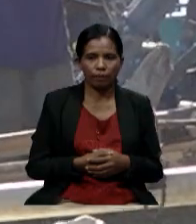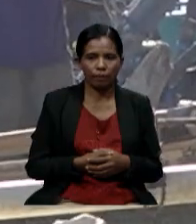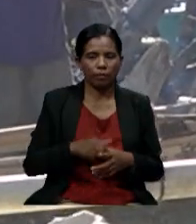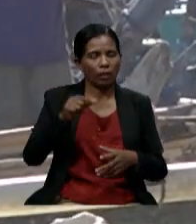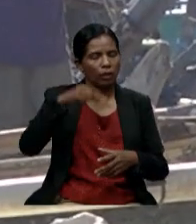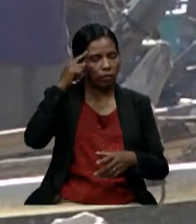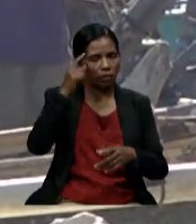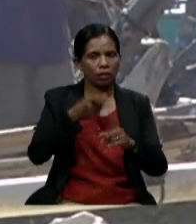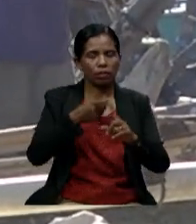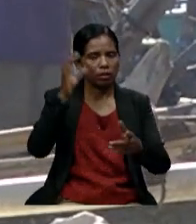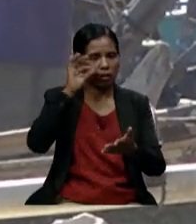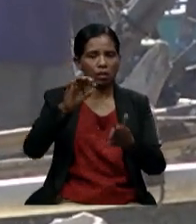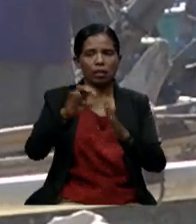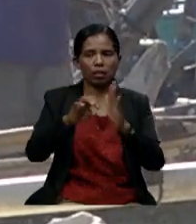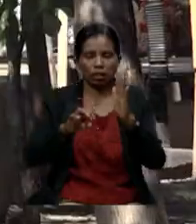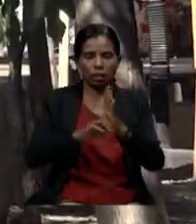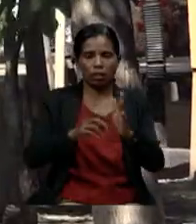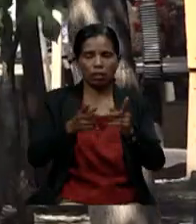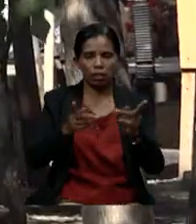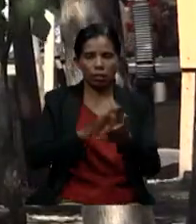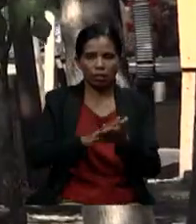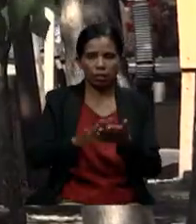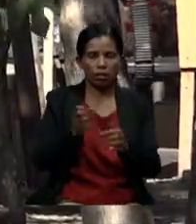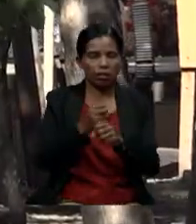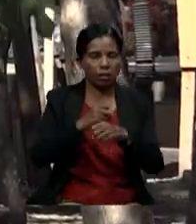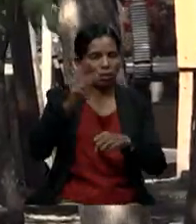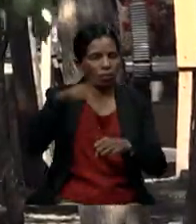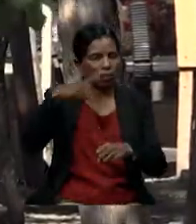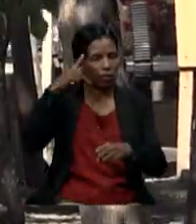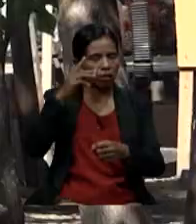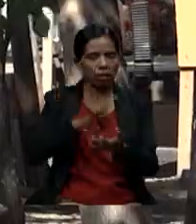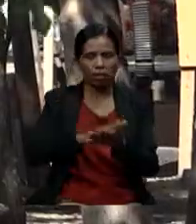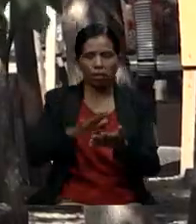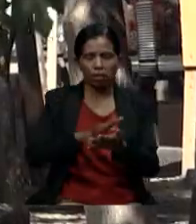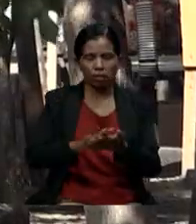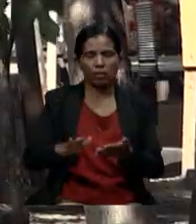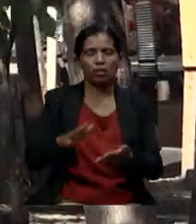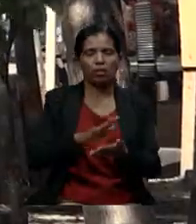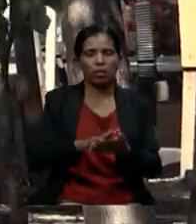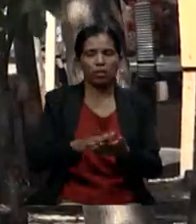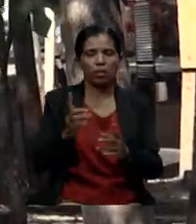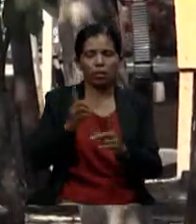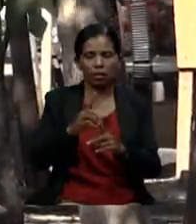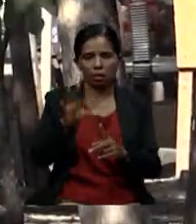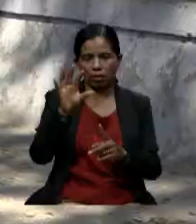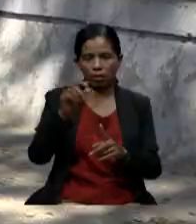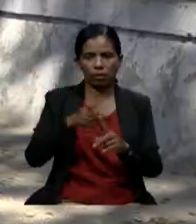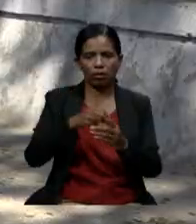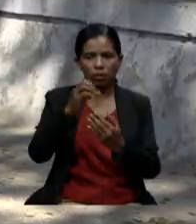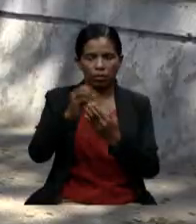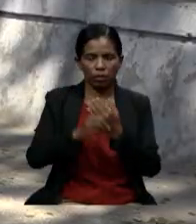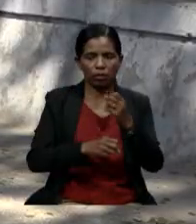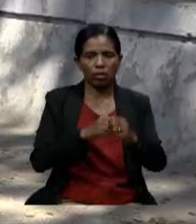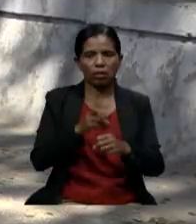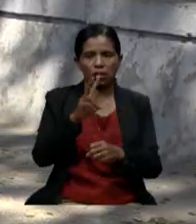Governo li husi Secretario Estado Ambiente lansa politika zero plastiku i haloron sia fulang Otubru tinan